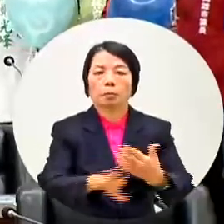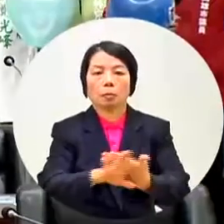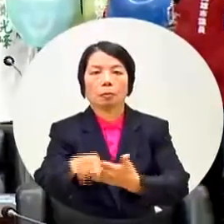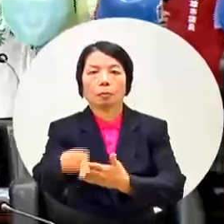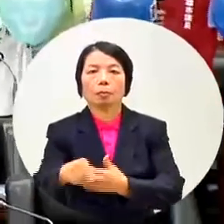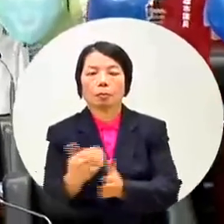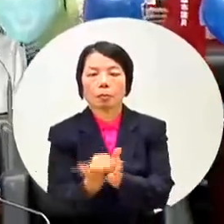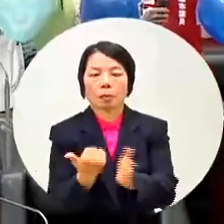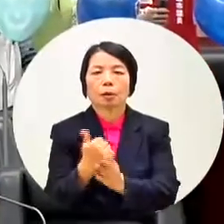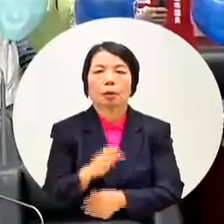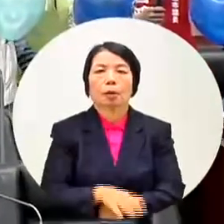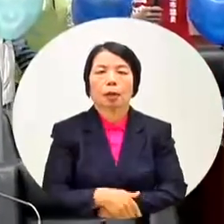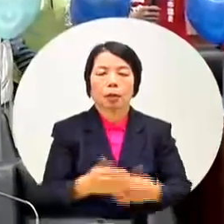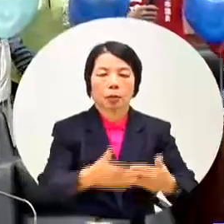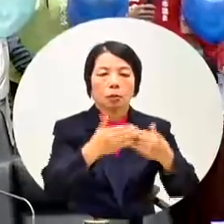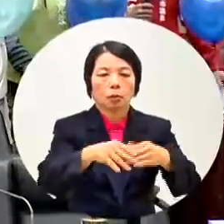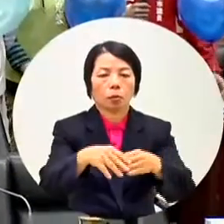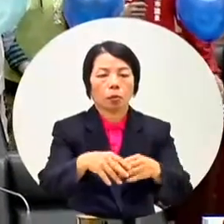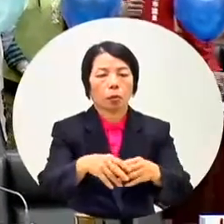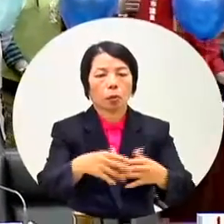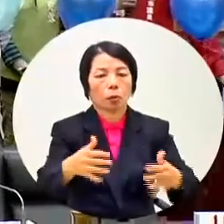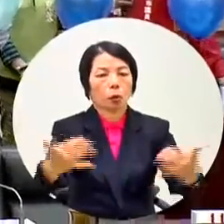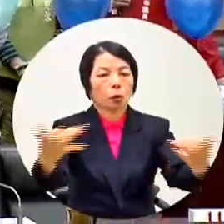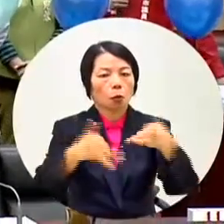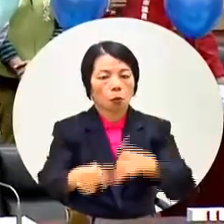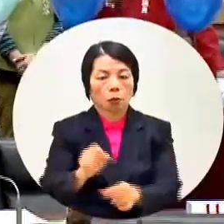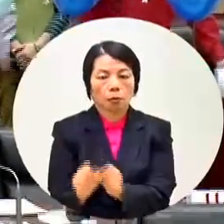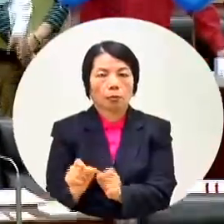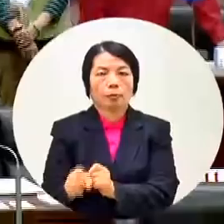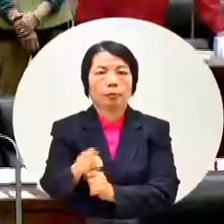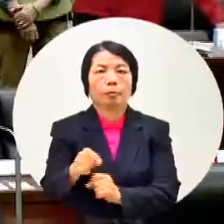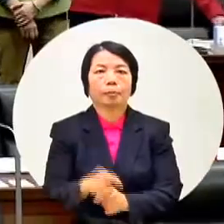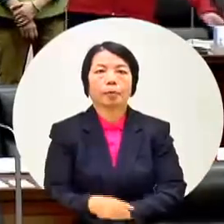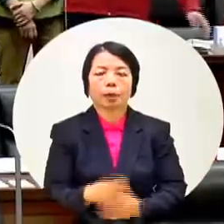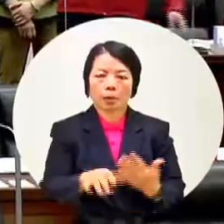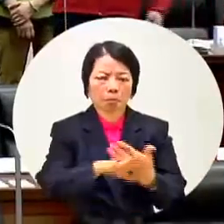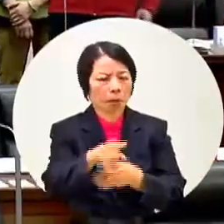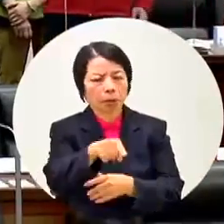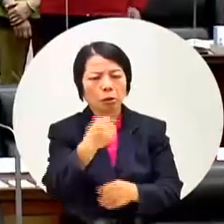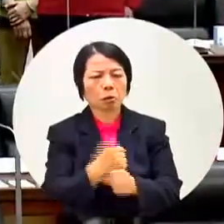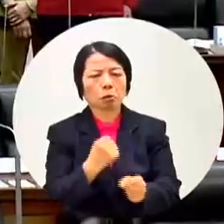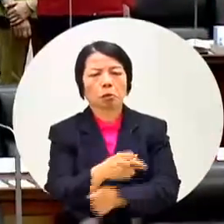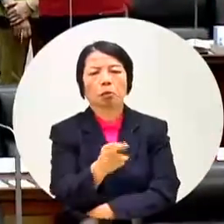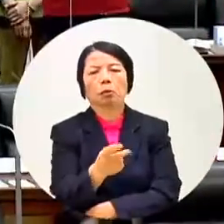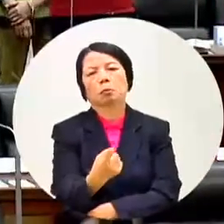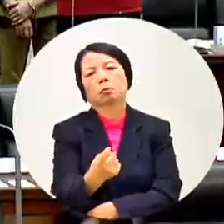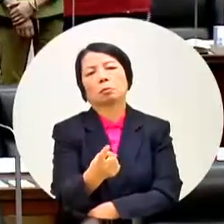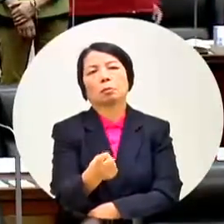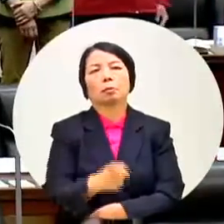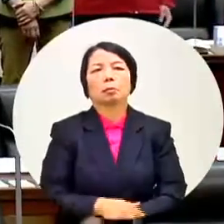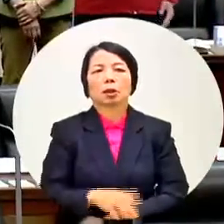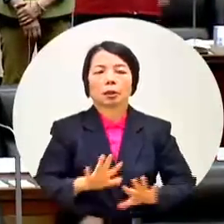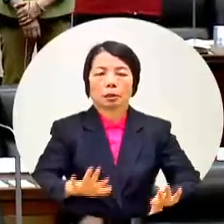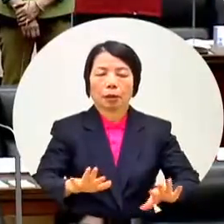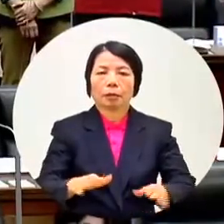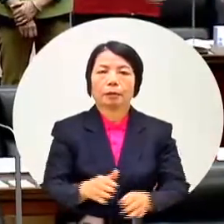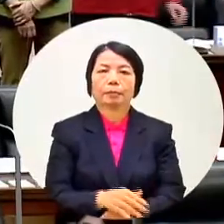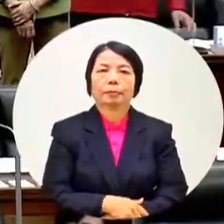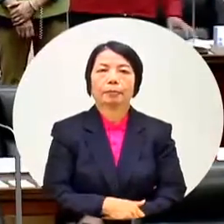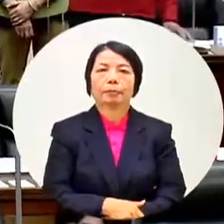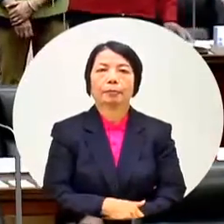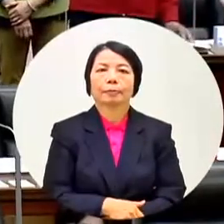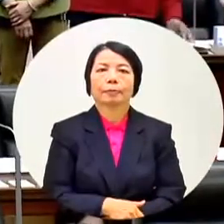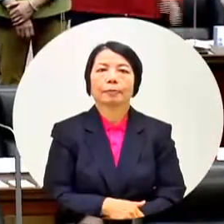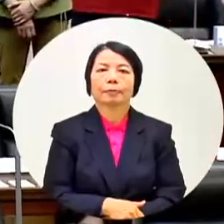其他的看起来你在言论上也好像是做不到哈。啊，这边搞来定海神针，做不到的就给他戳